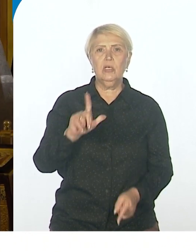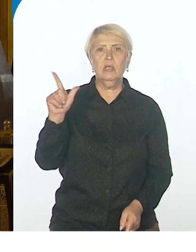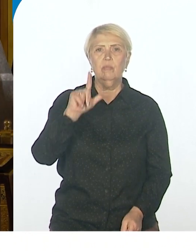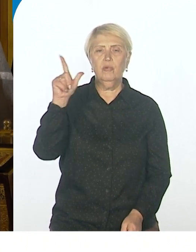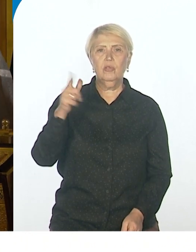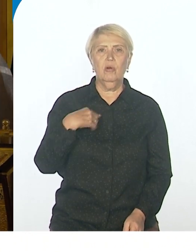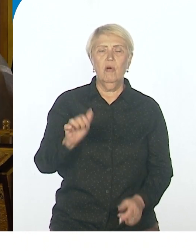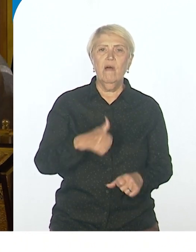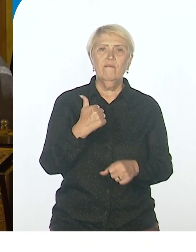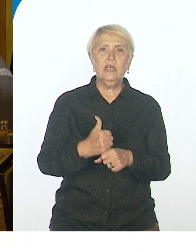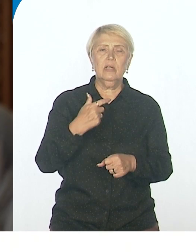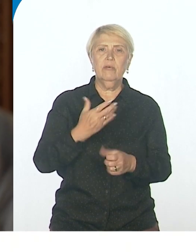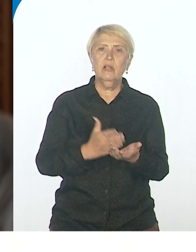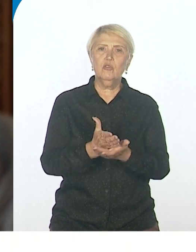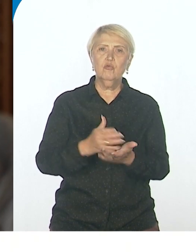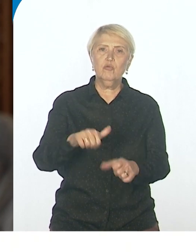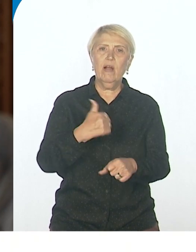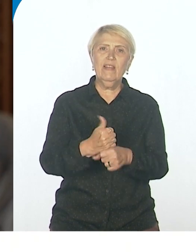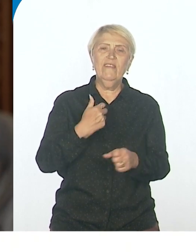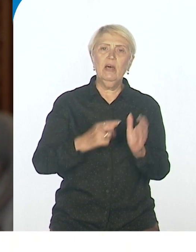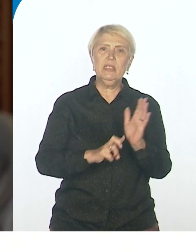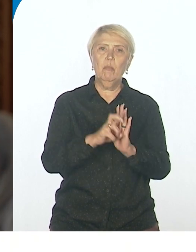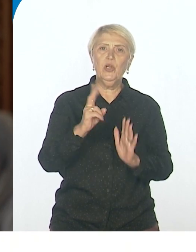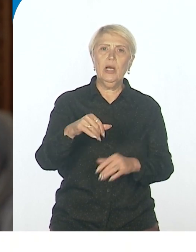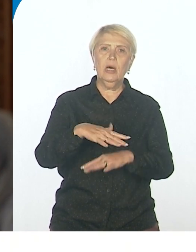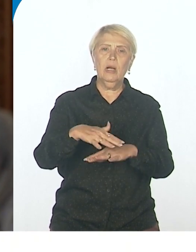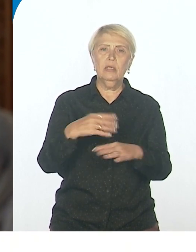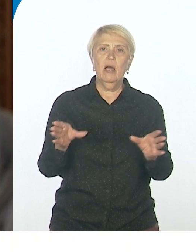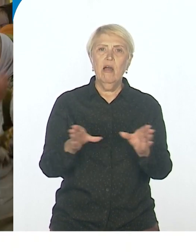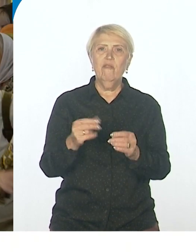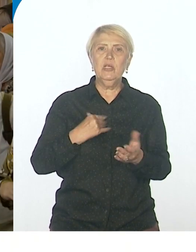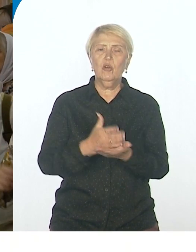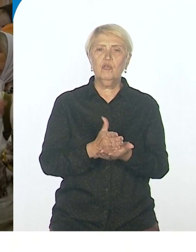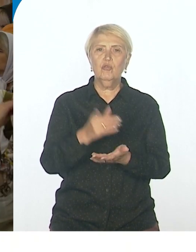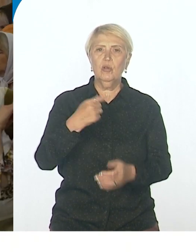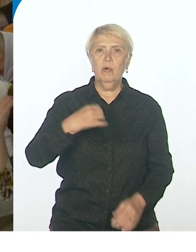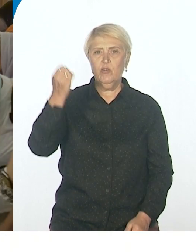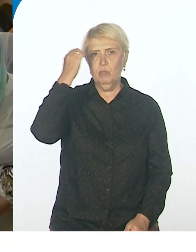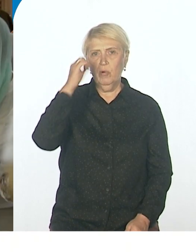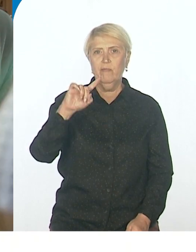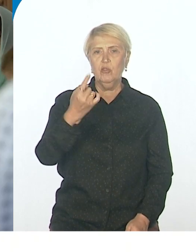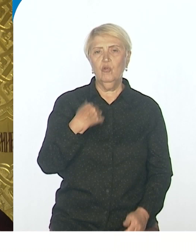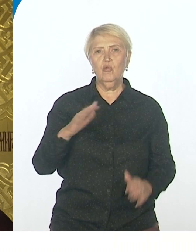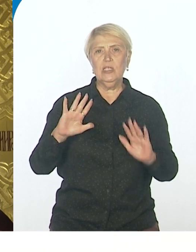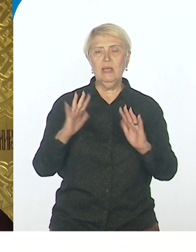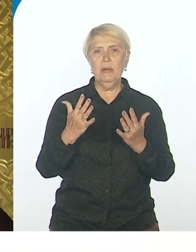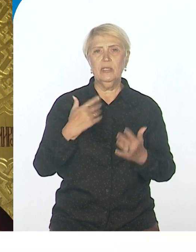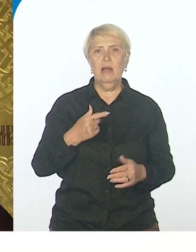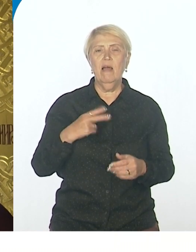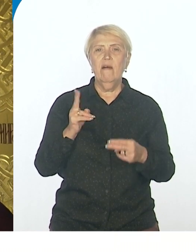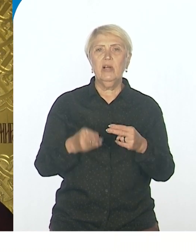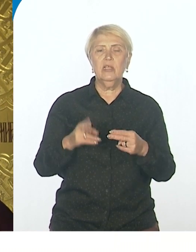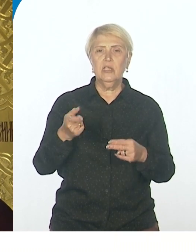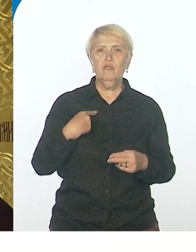службу в главном соборе края. Вместе с верующими он молитвенно вспомнил одно из ключевых событий Евангелия. В конце земного